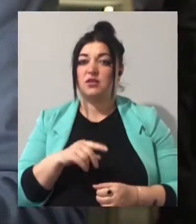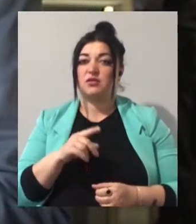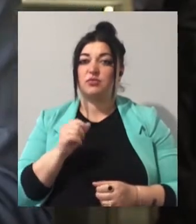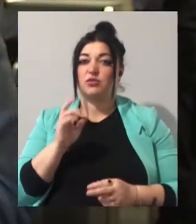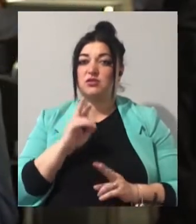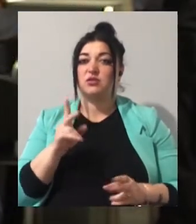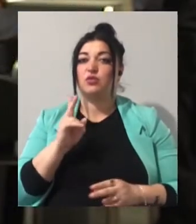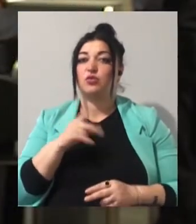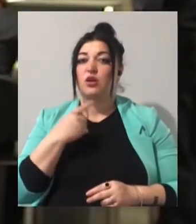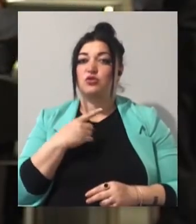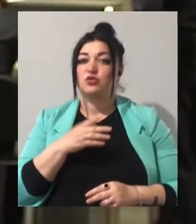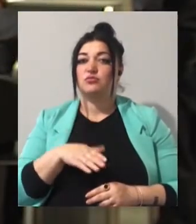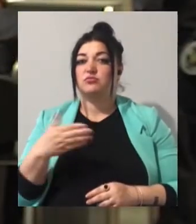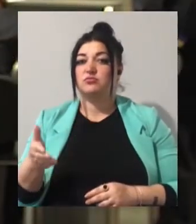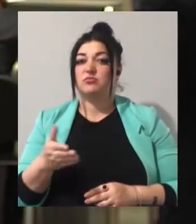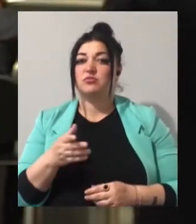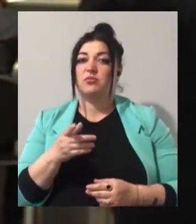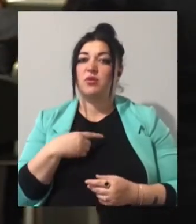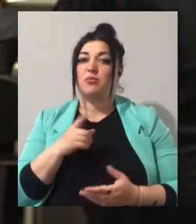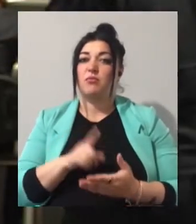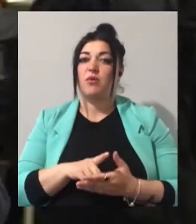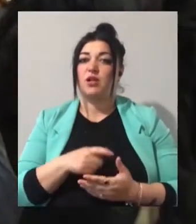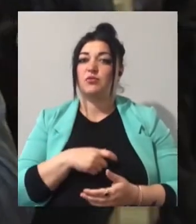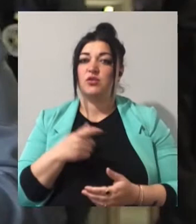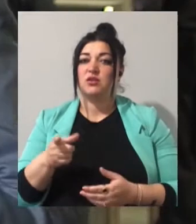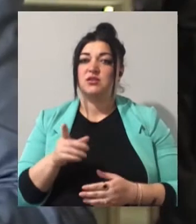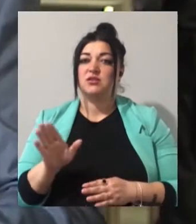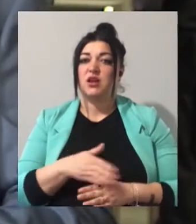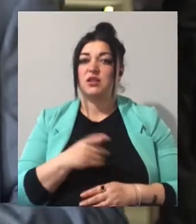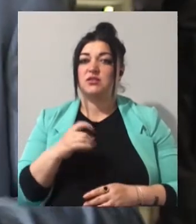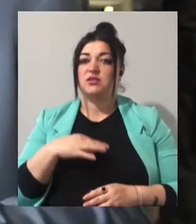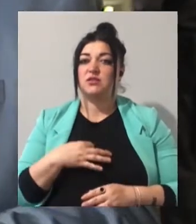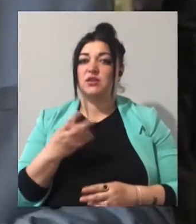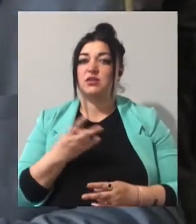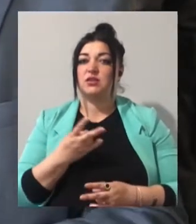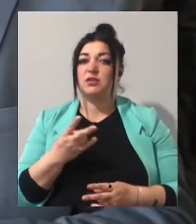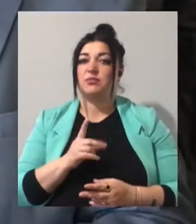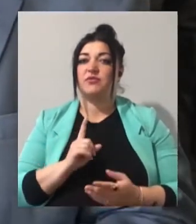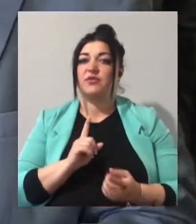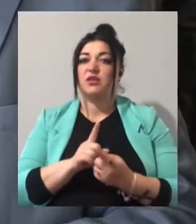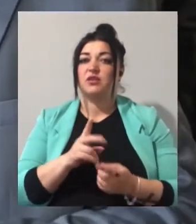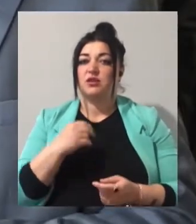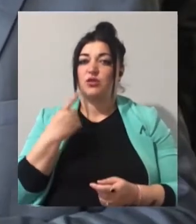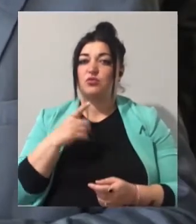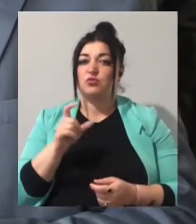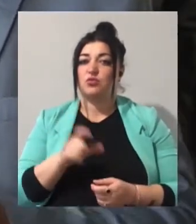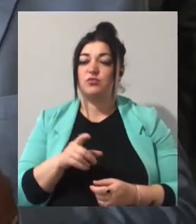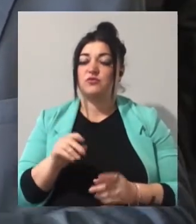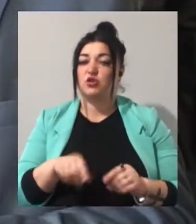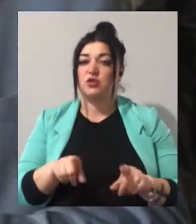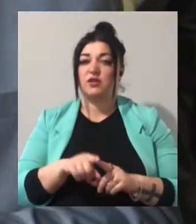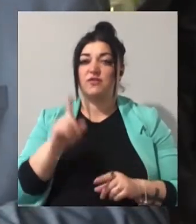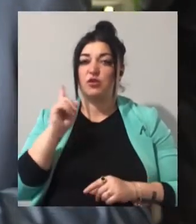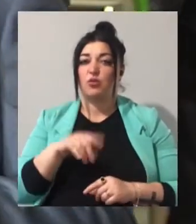мали допитати його у якості свідка, це значить мали надавити на особу, сказати, ти кажи все, що тобі відомо, а потім